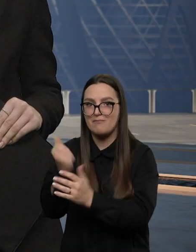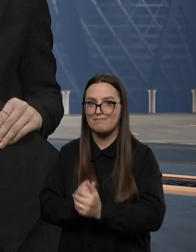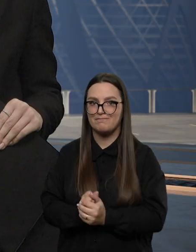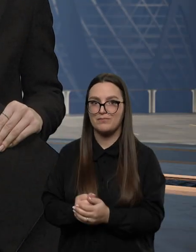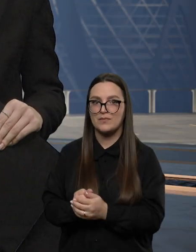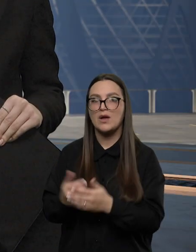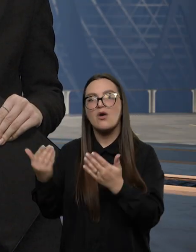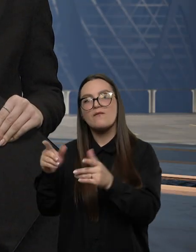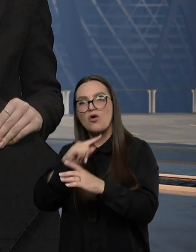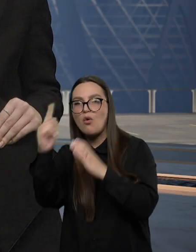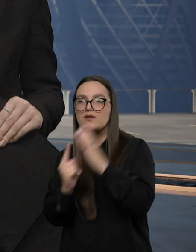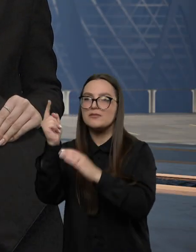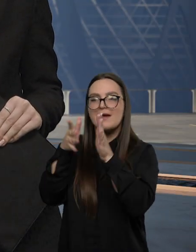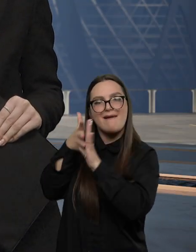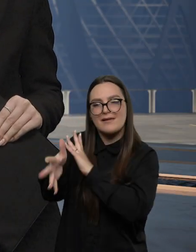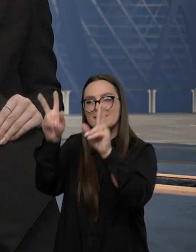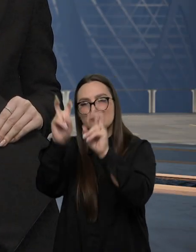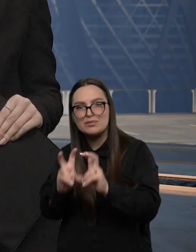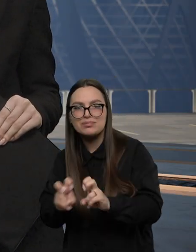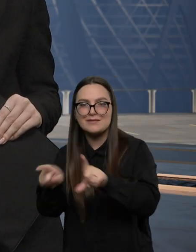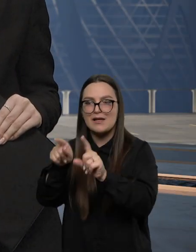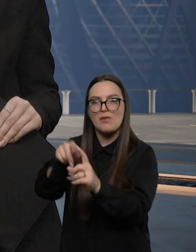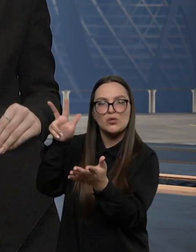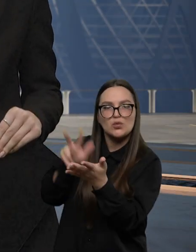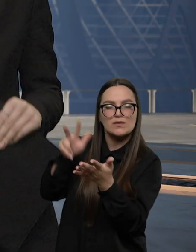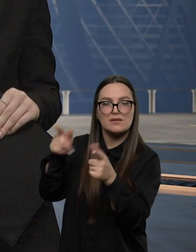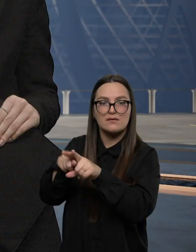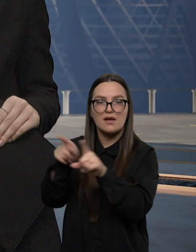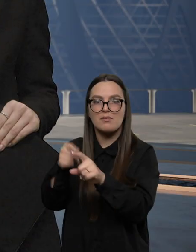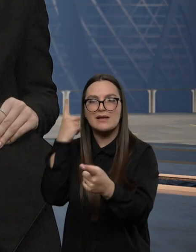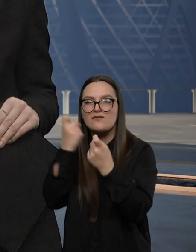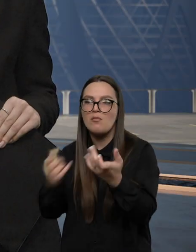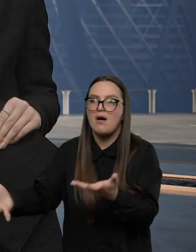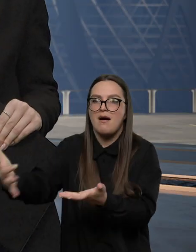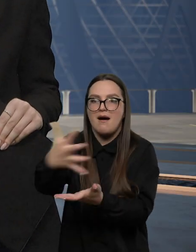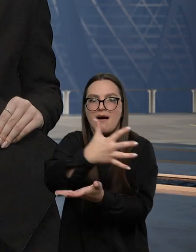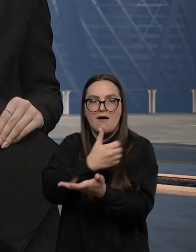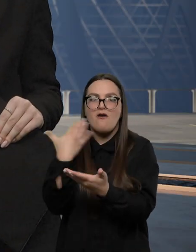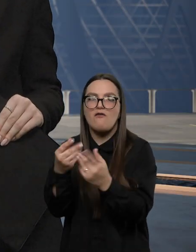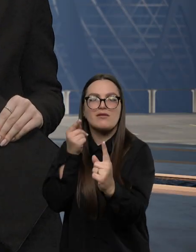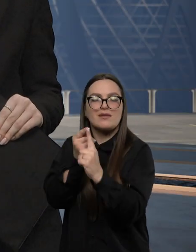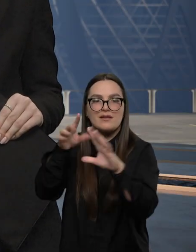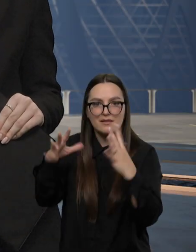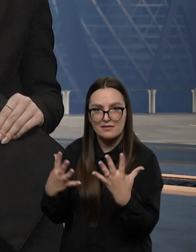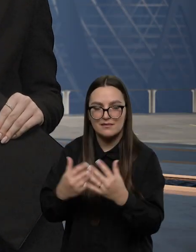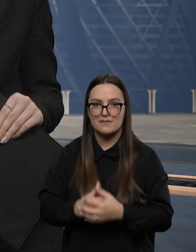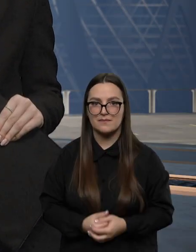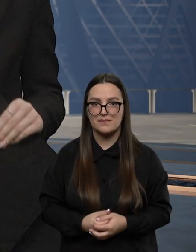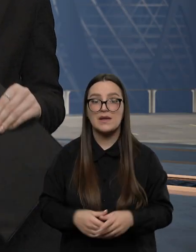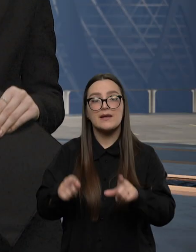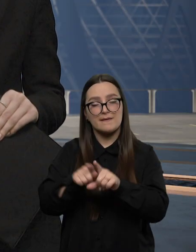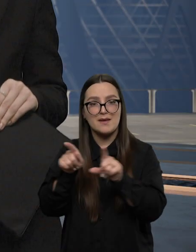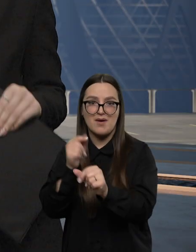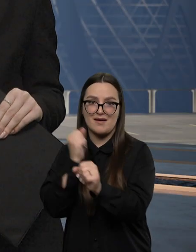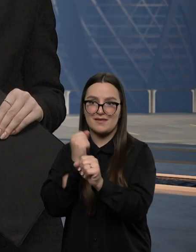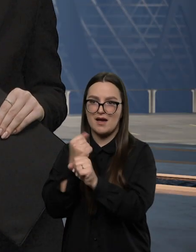radiacijos tyrimus, naujų reiškinių kosmoso radiacijoje nustatymą, už gautų duomenų įtaką radiacinių juostų modeliams